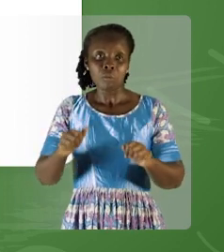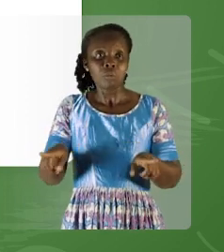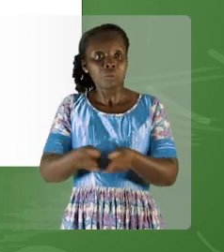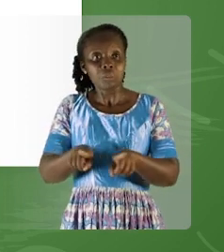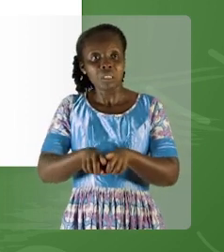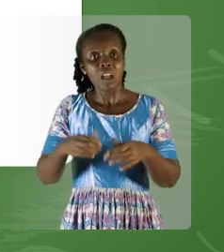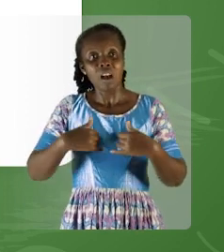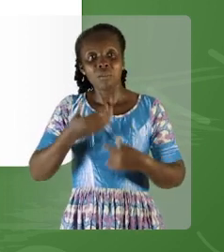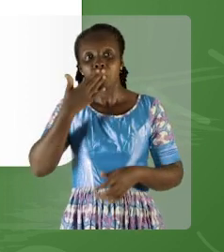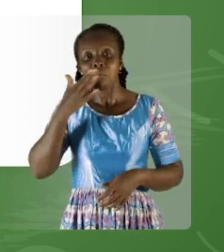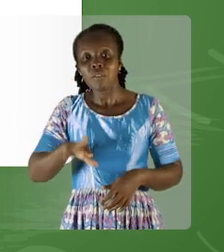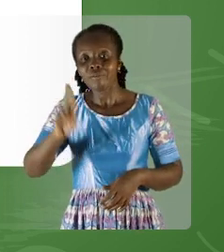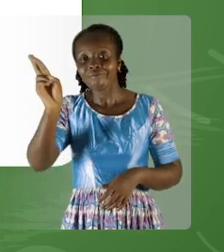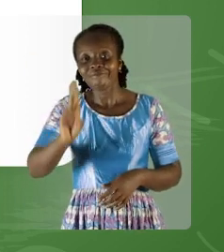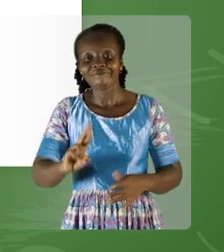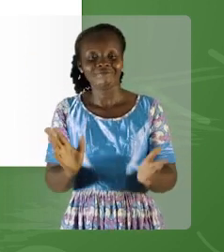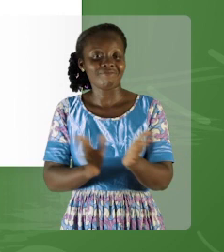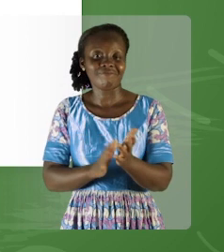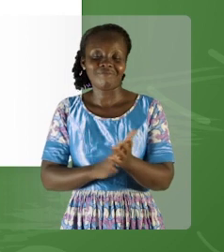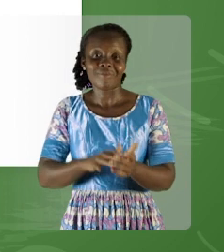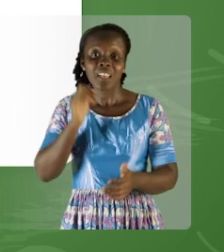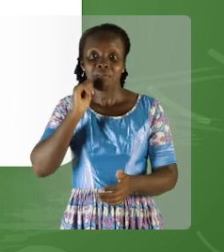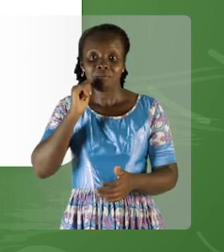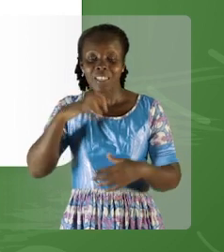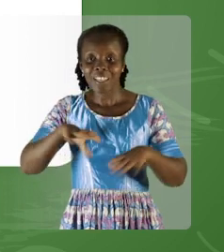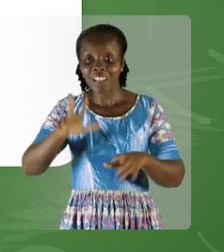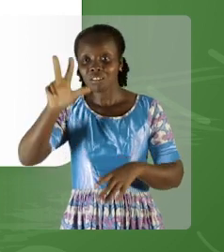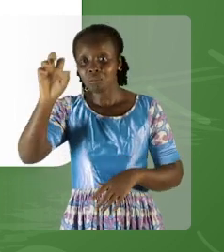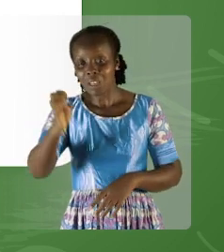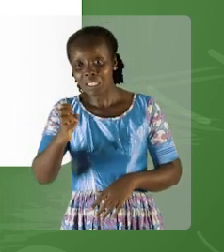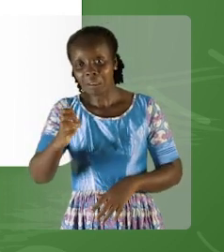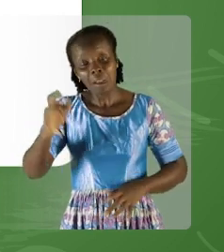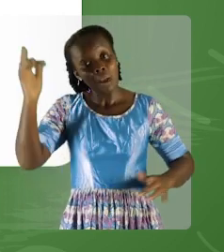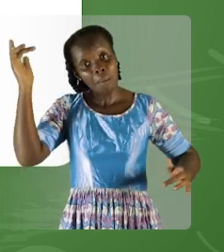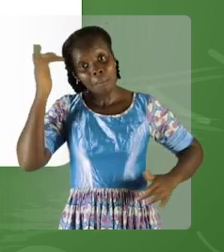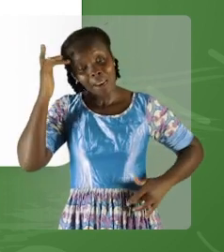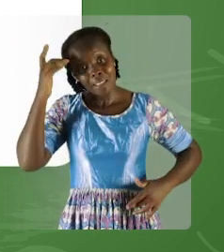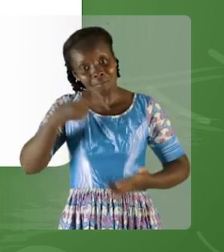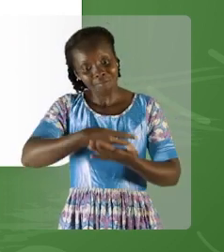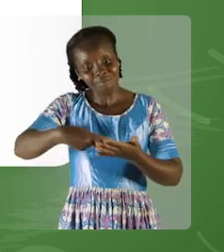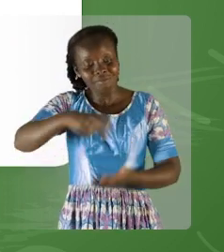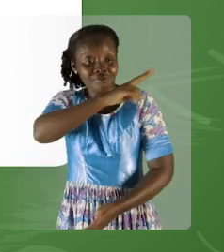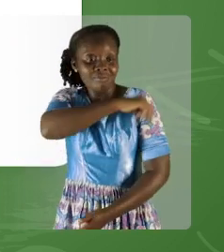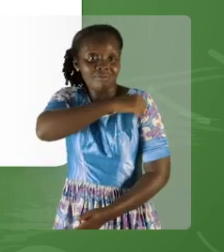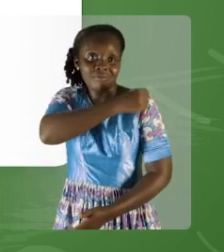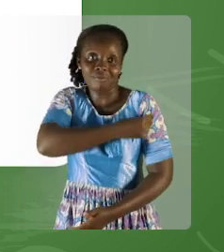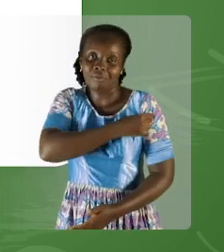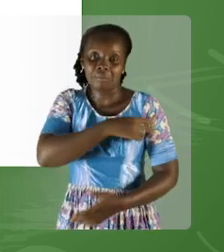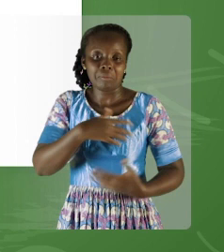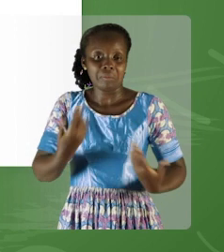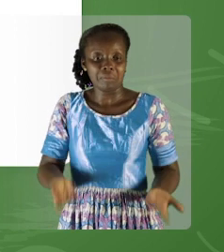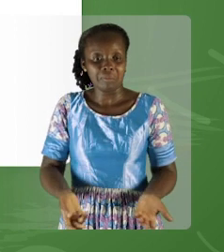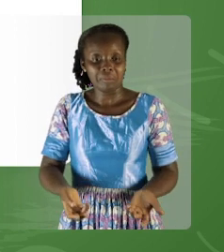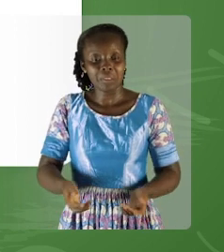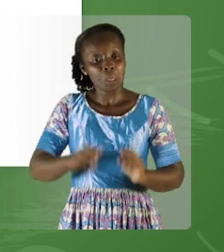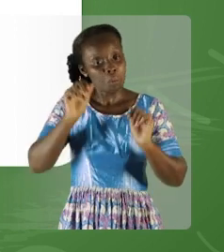de mauvais résultats scolaires. Elle est en classe de 3e, elle est malade, elle est hospitalisée. Elle